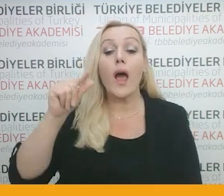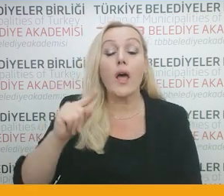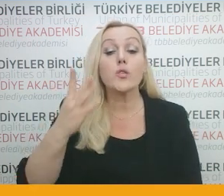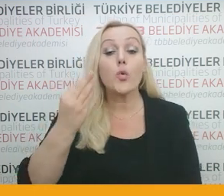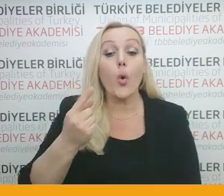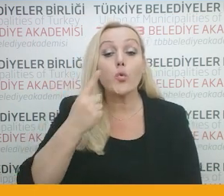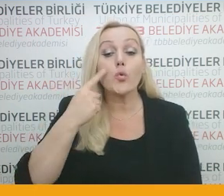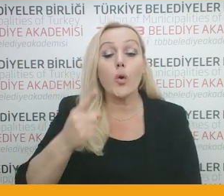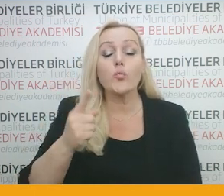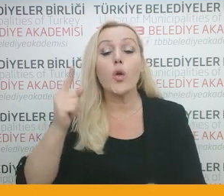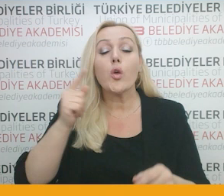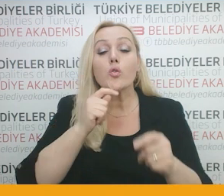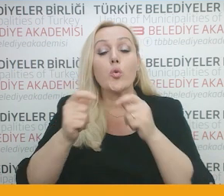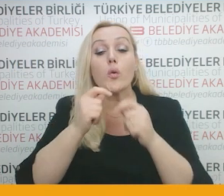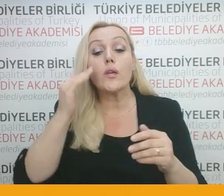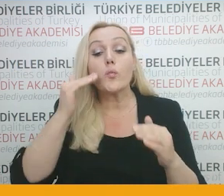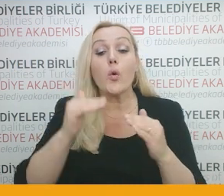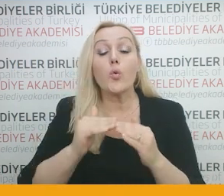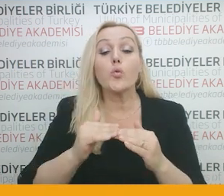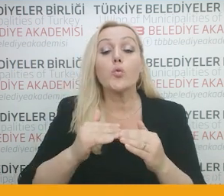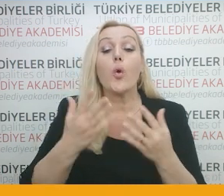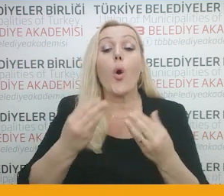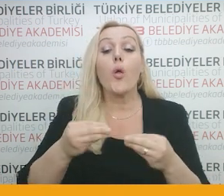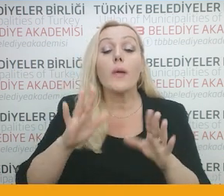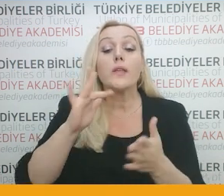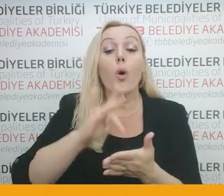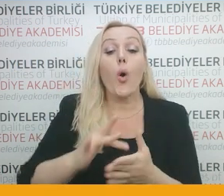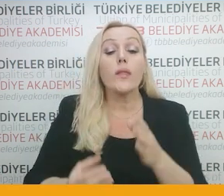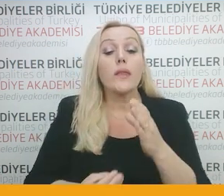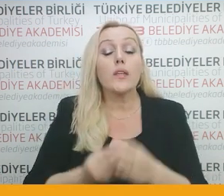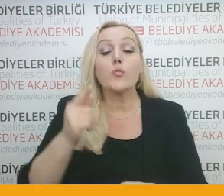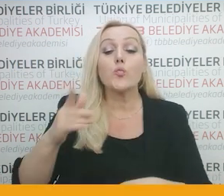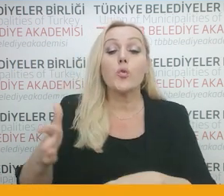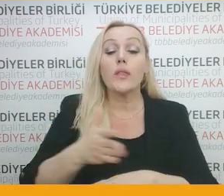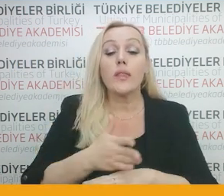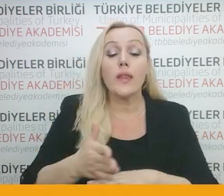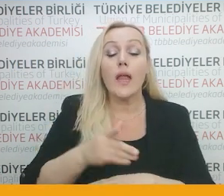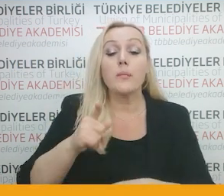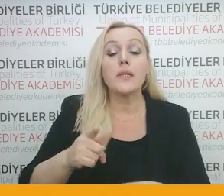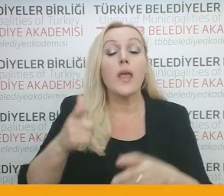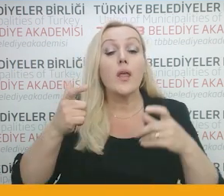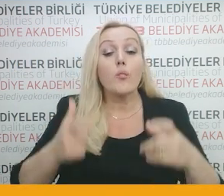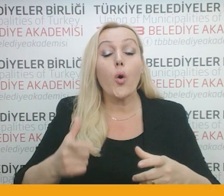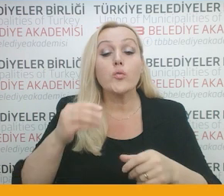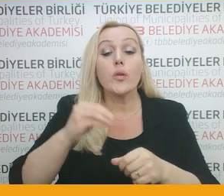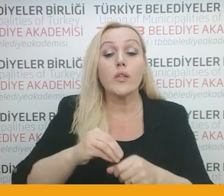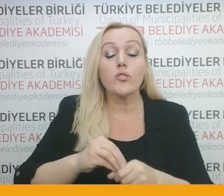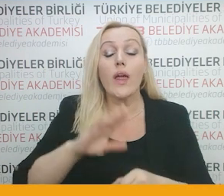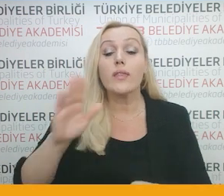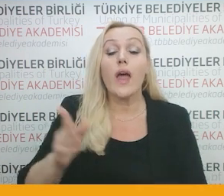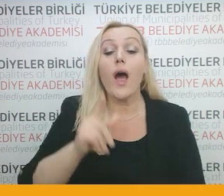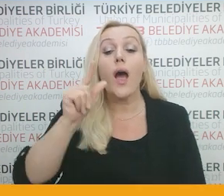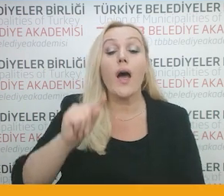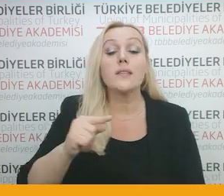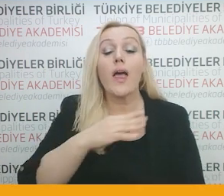görülmüş. Şartnameye uyulmamış bu ortaya çıkmış. Bu surette bir porsiyonda öngörülenden daha az et